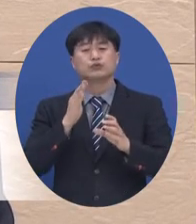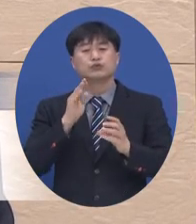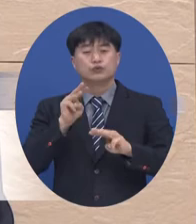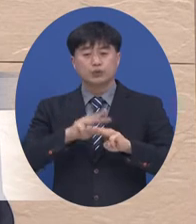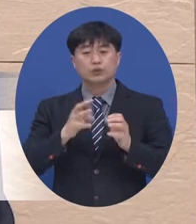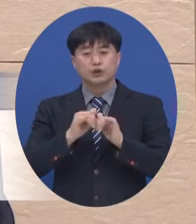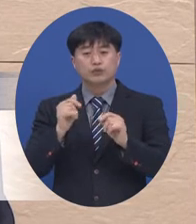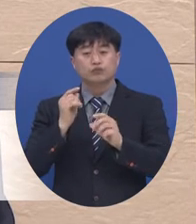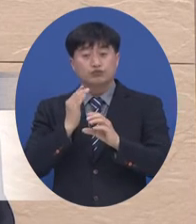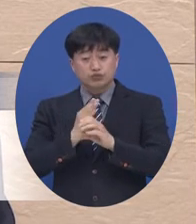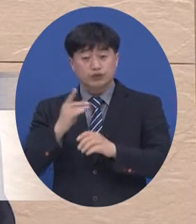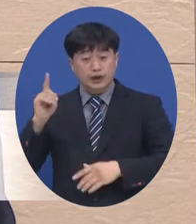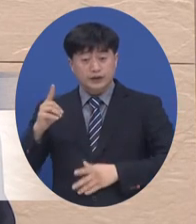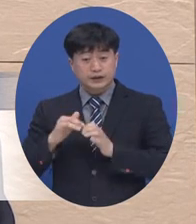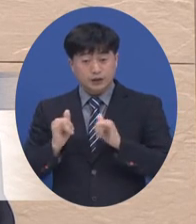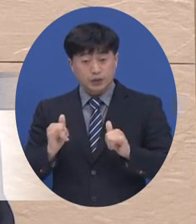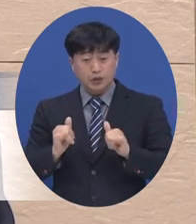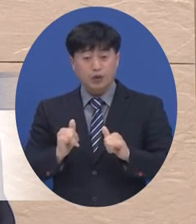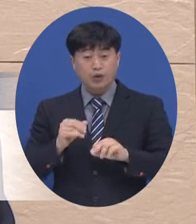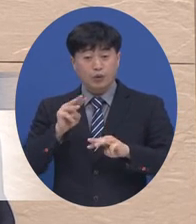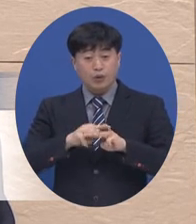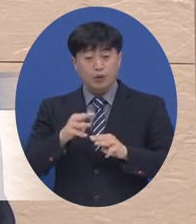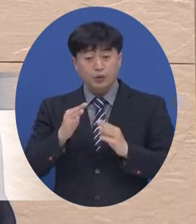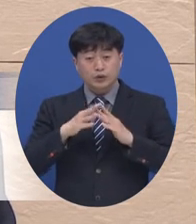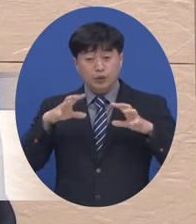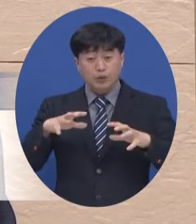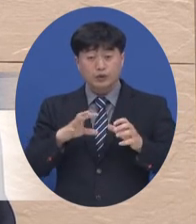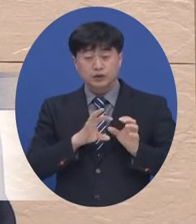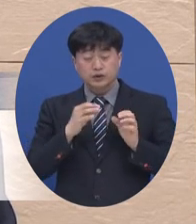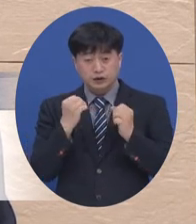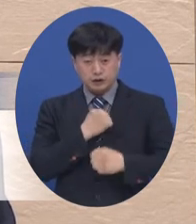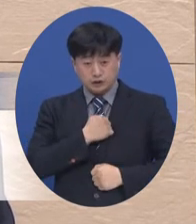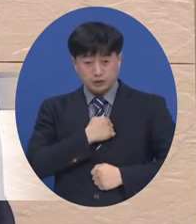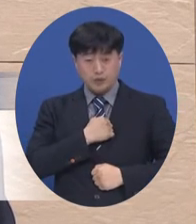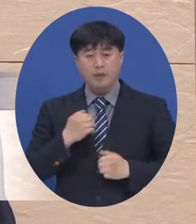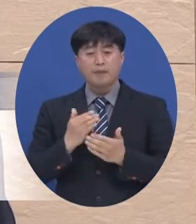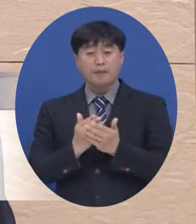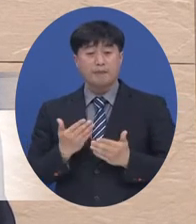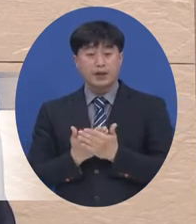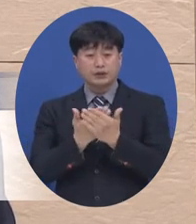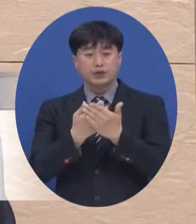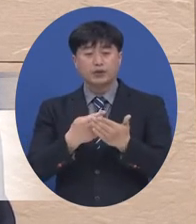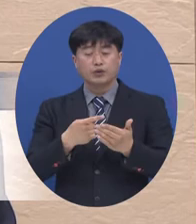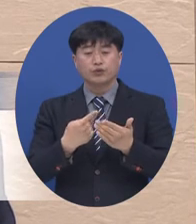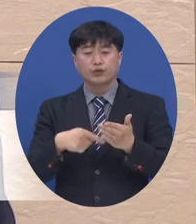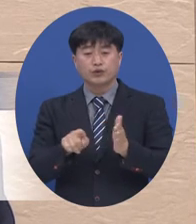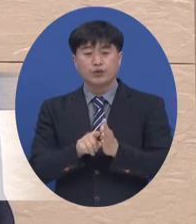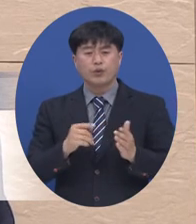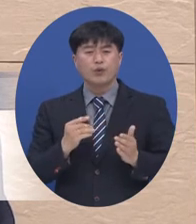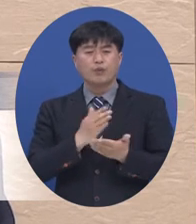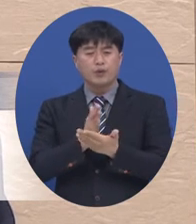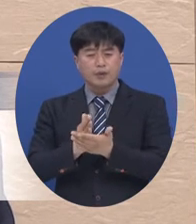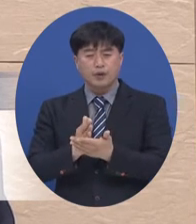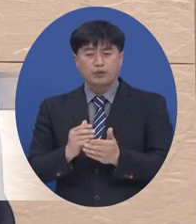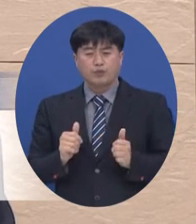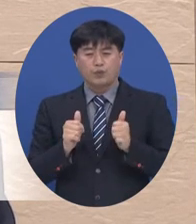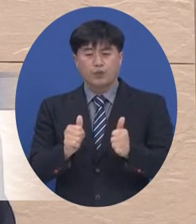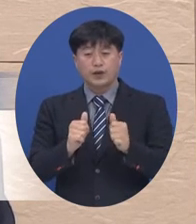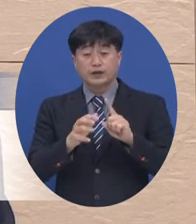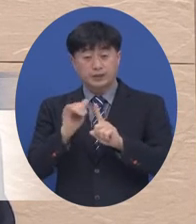농업 농촌을 지키고 지속적으로 발전할 수 있도록 각 분야별로 최선을 다해 주신 한번 한 분께 정말